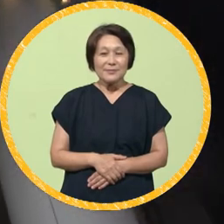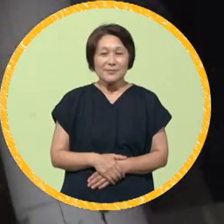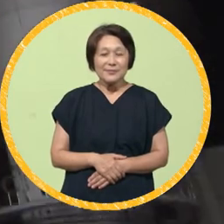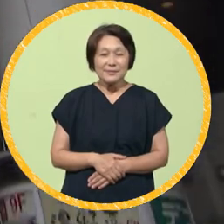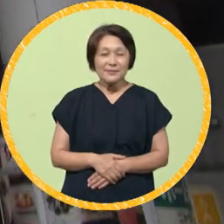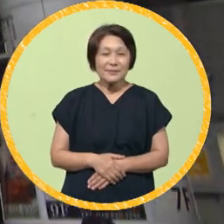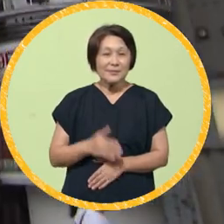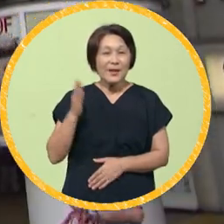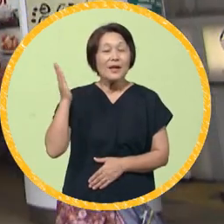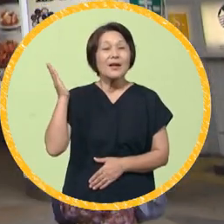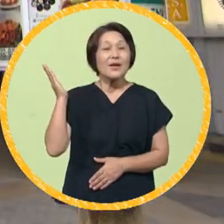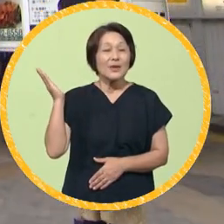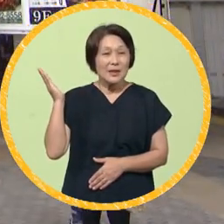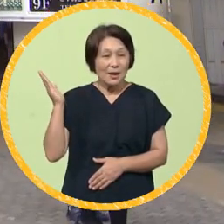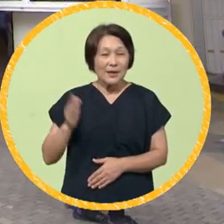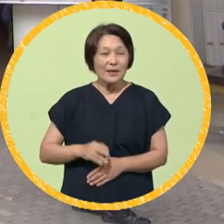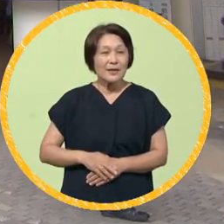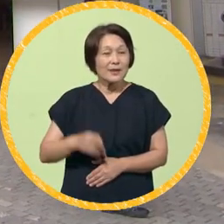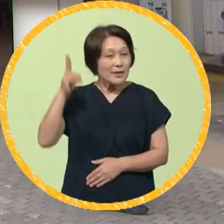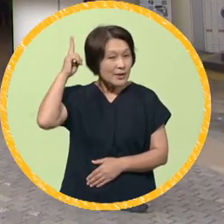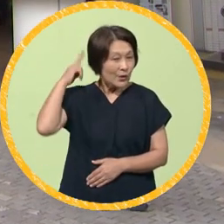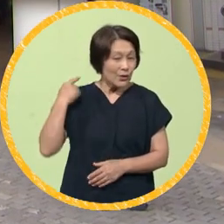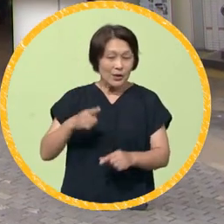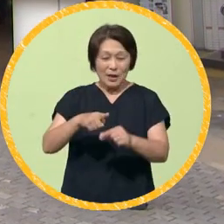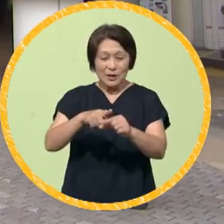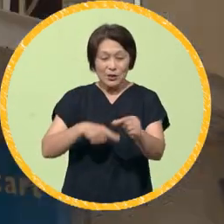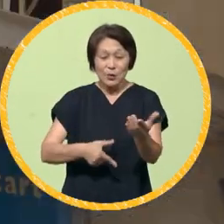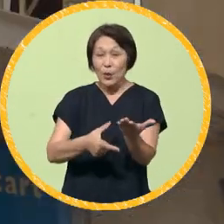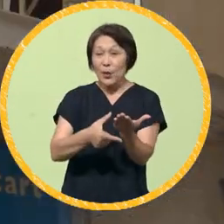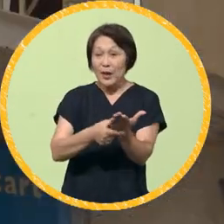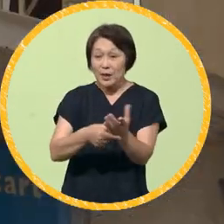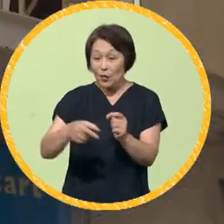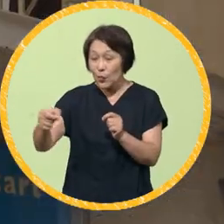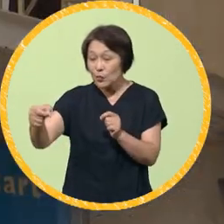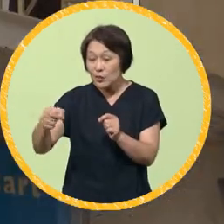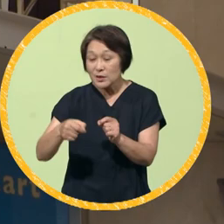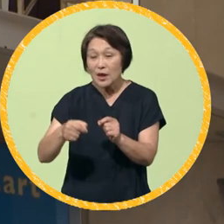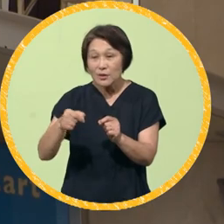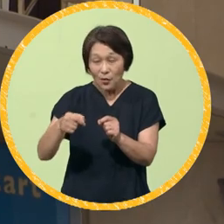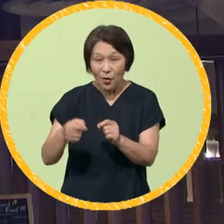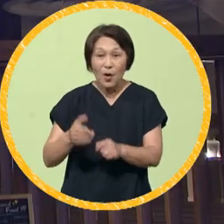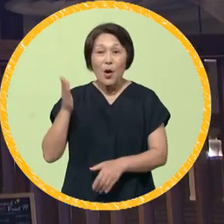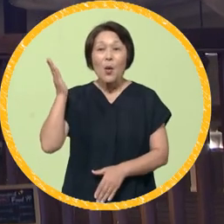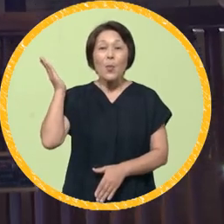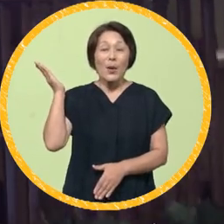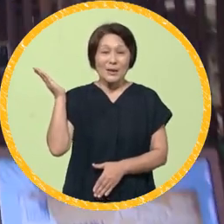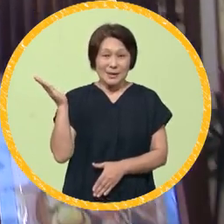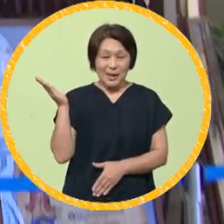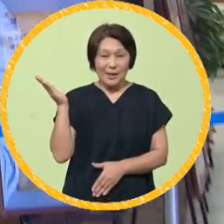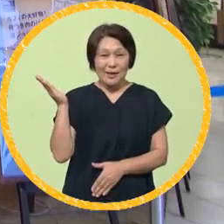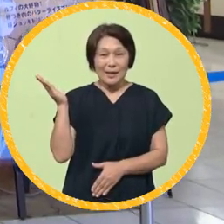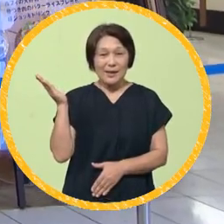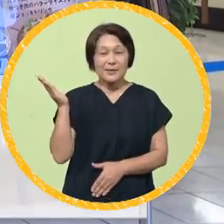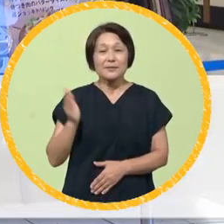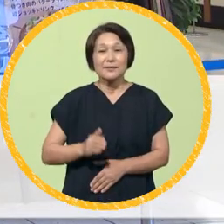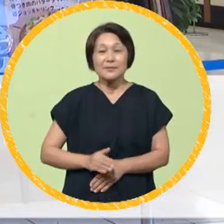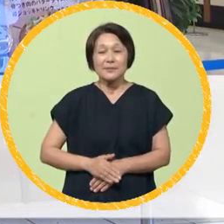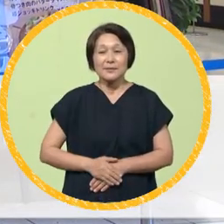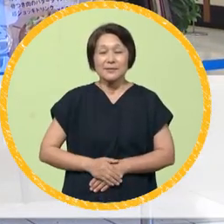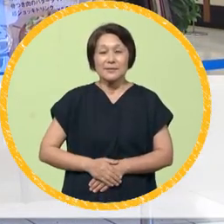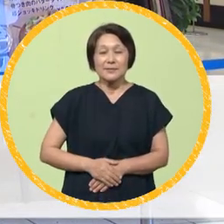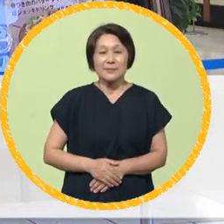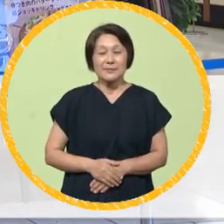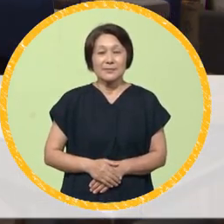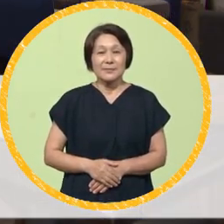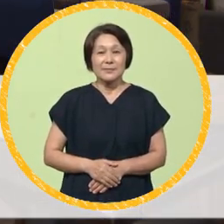関山さんの案内でやってきたのは横須賀中央駅と隣接する横須賀モアーズシティ内にある河原カフェ